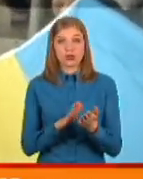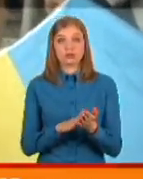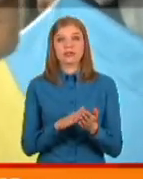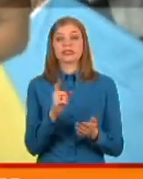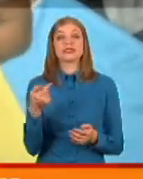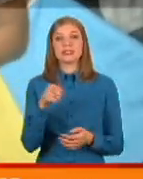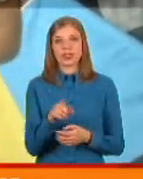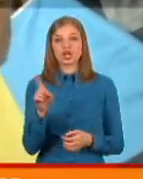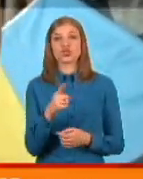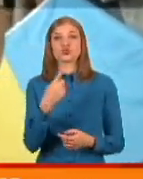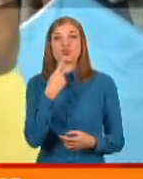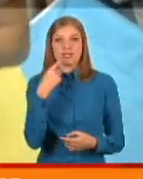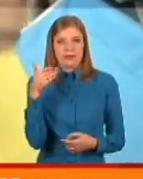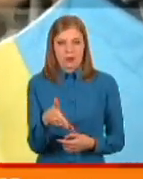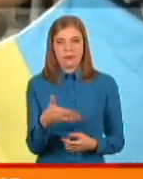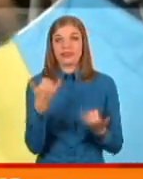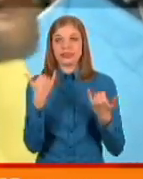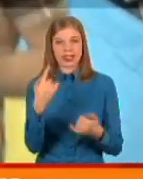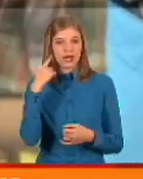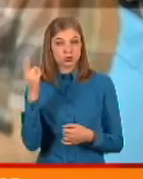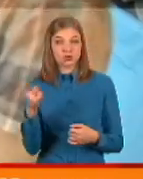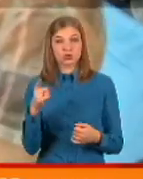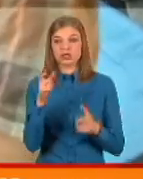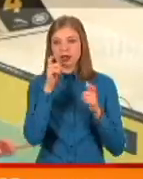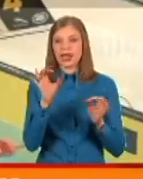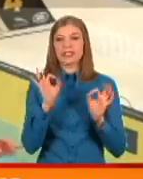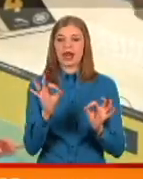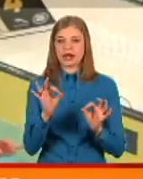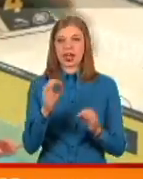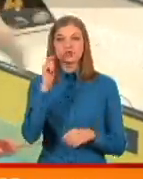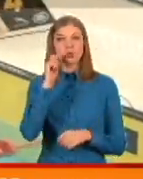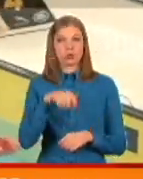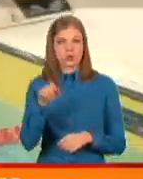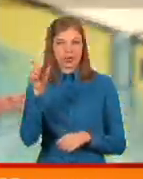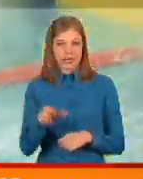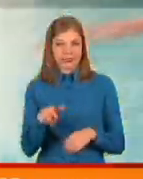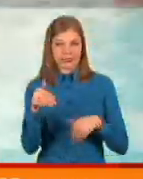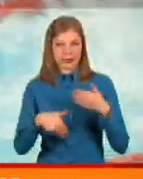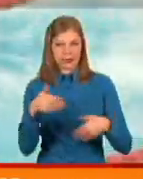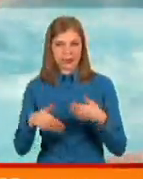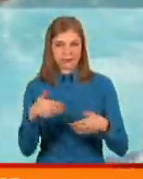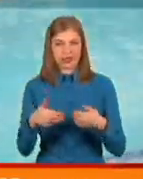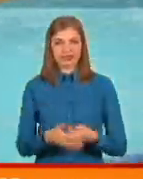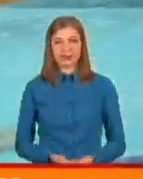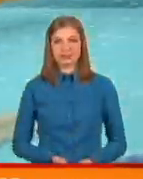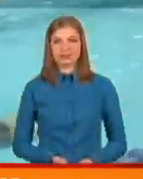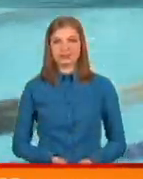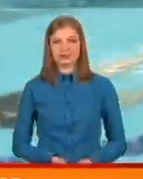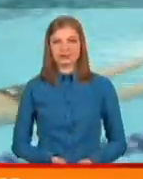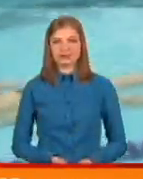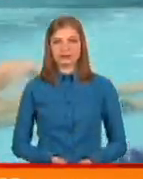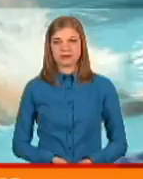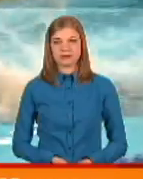за те, що принаймні спробував. От зараз чуєте, пробує якраз український плавець Віктор Шинкарук. От він